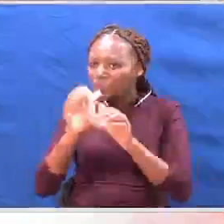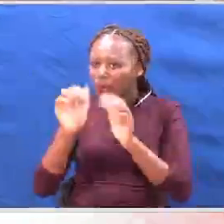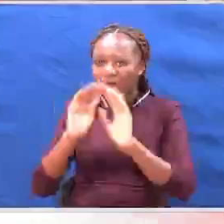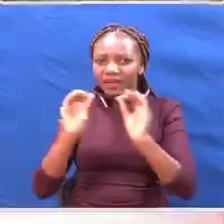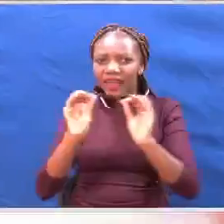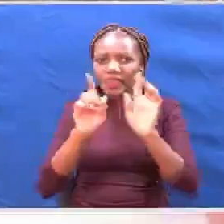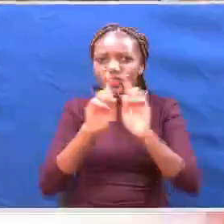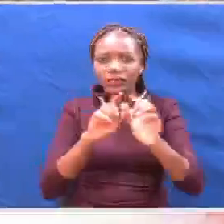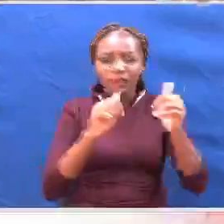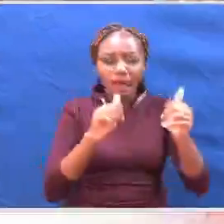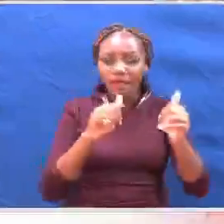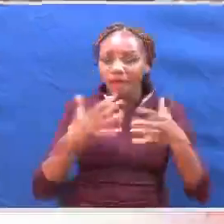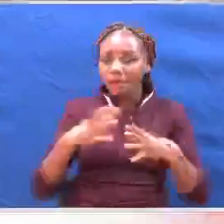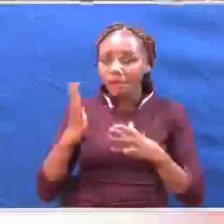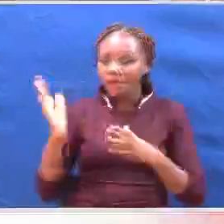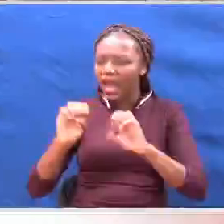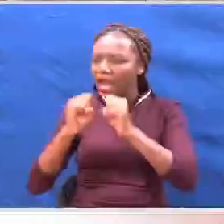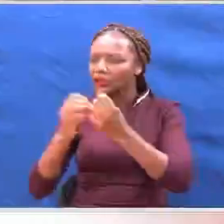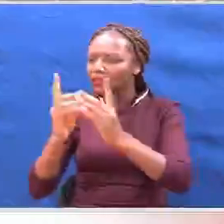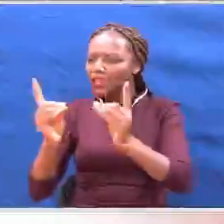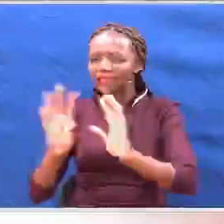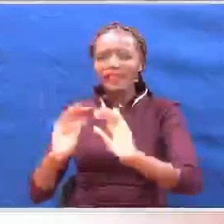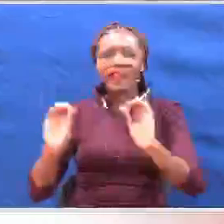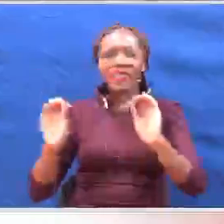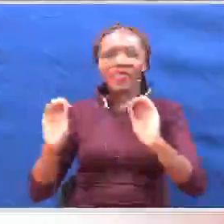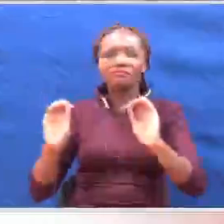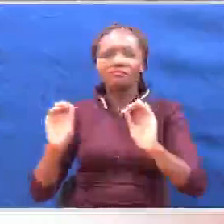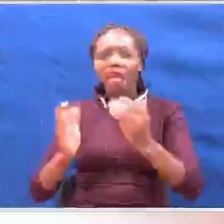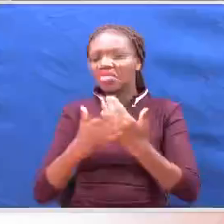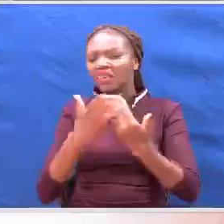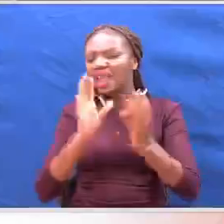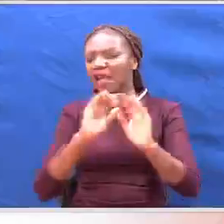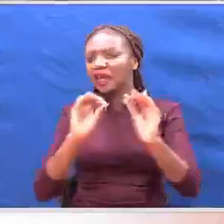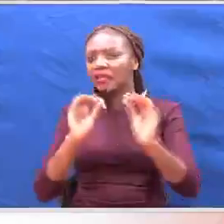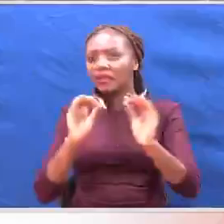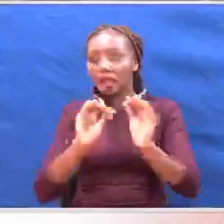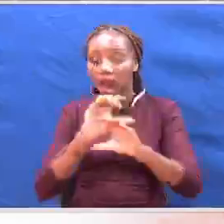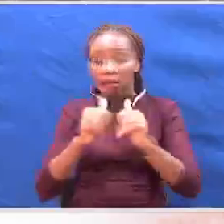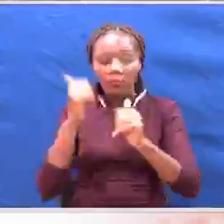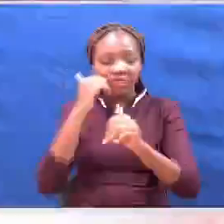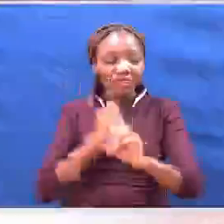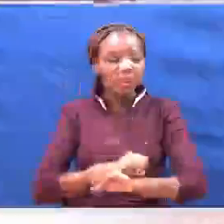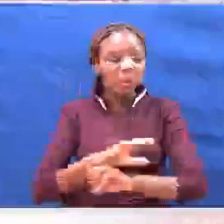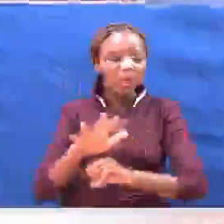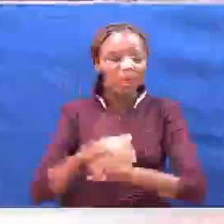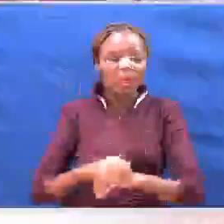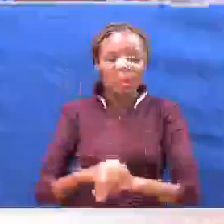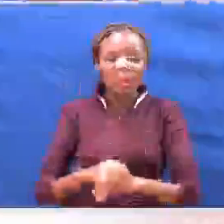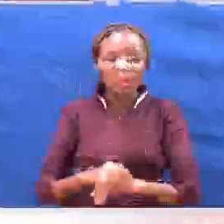wali katika uma huu waki wamar bila hata kuj au kuka mamba wa